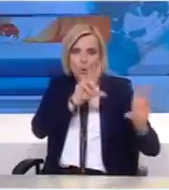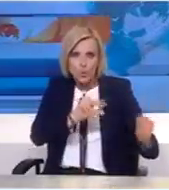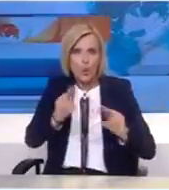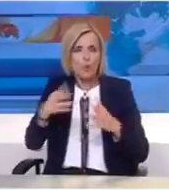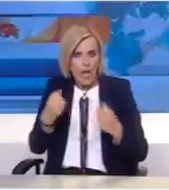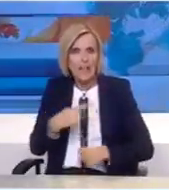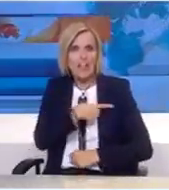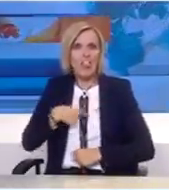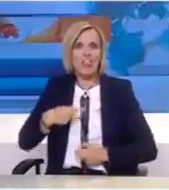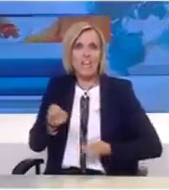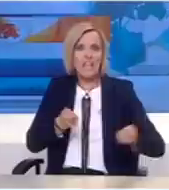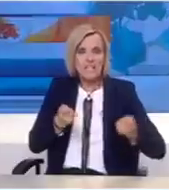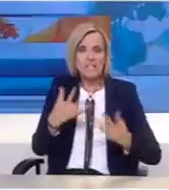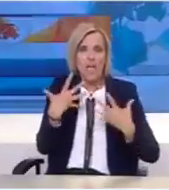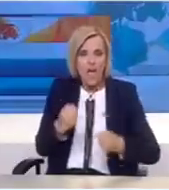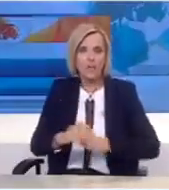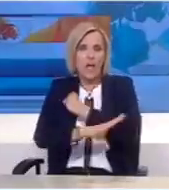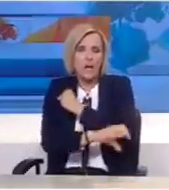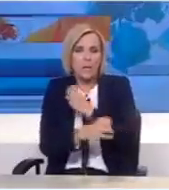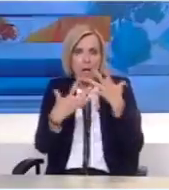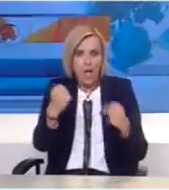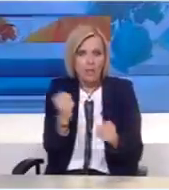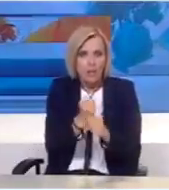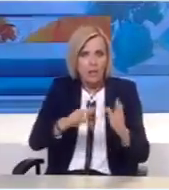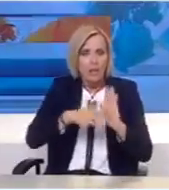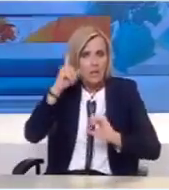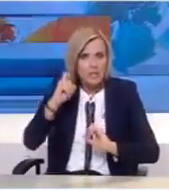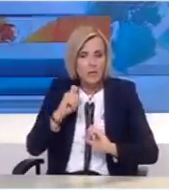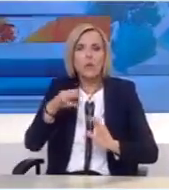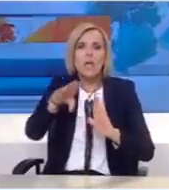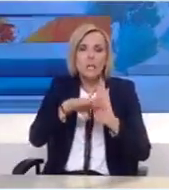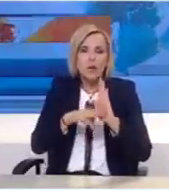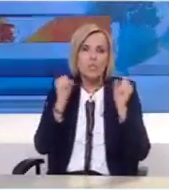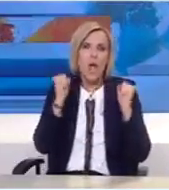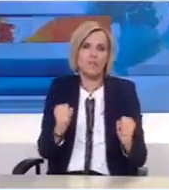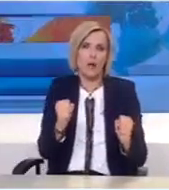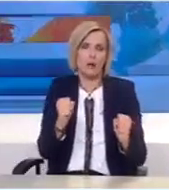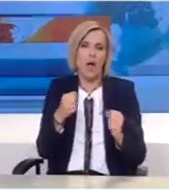μια διοικητική δομή που φέρει την ευθύνη προκειμένου να τηρηθούν αυτοί οι κανόνες ασφαλείας.